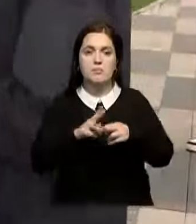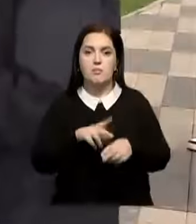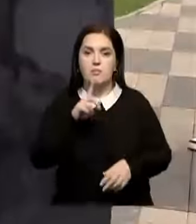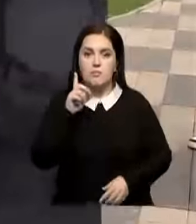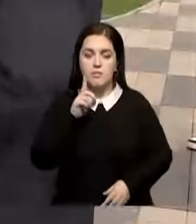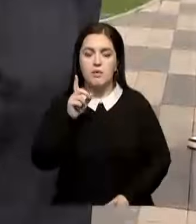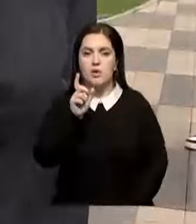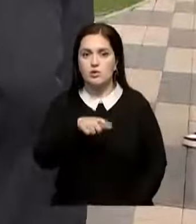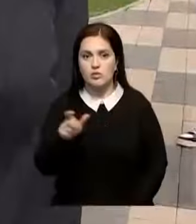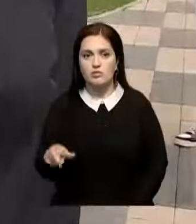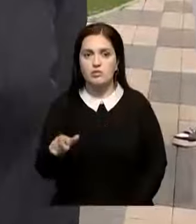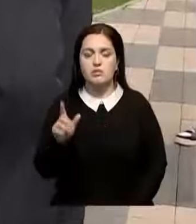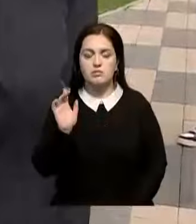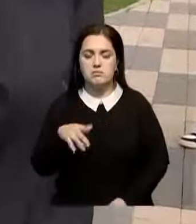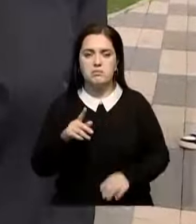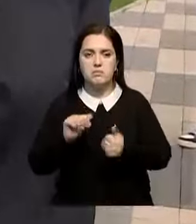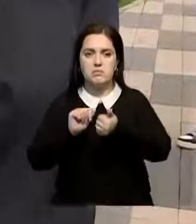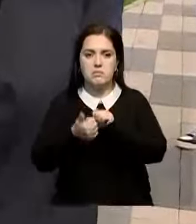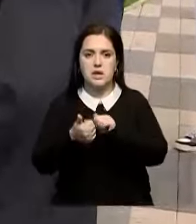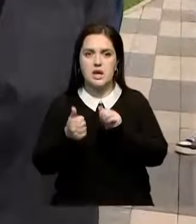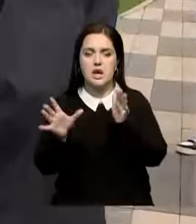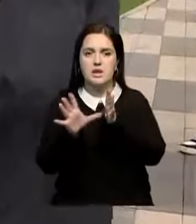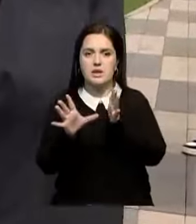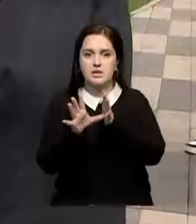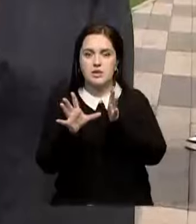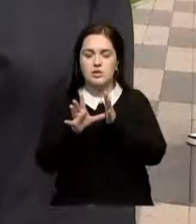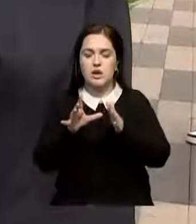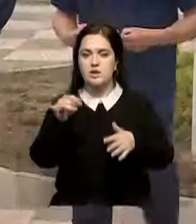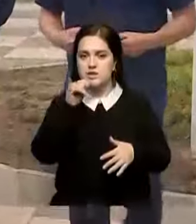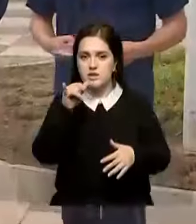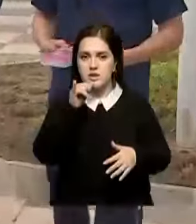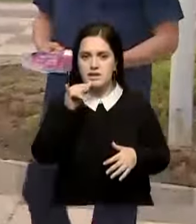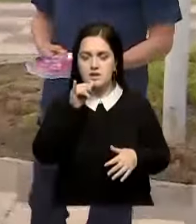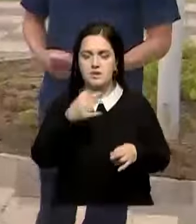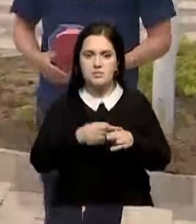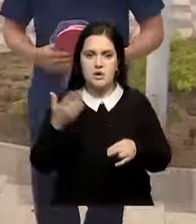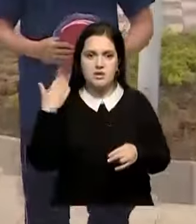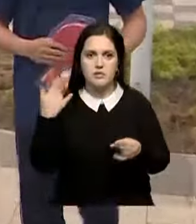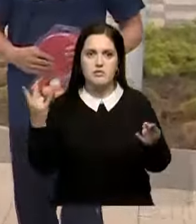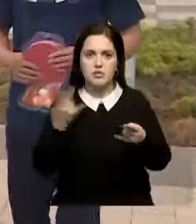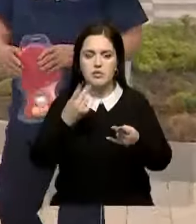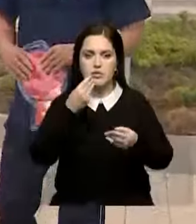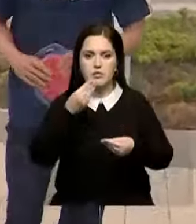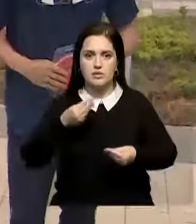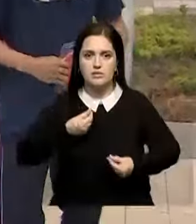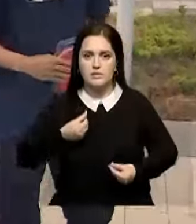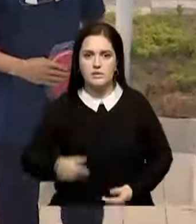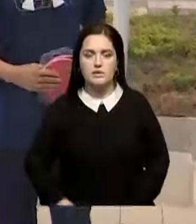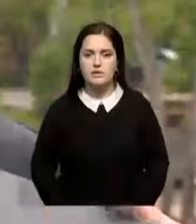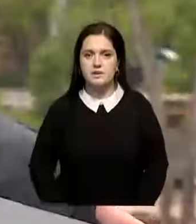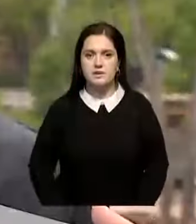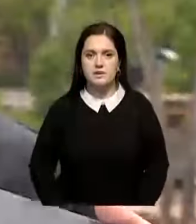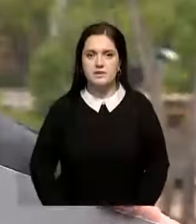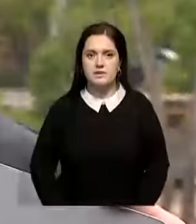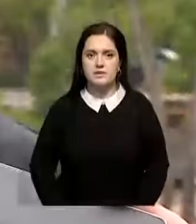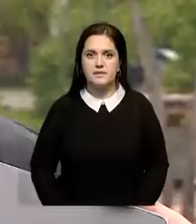люди охотно меняют электронные сигареты на спортинвентарь, отмечая, что им давно нужен был стимул это сделать.